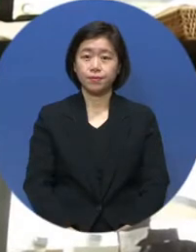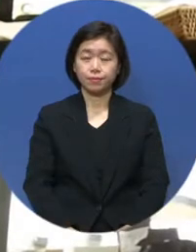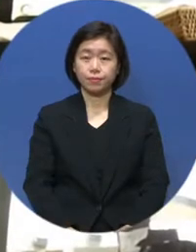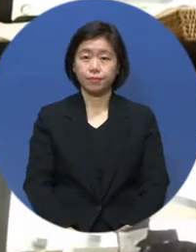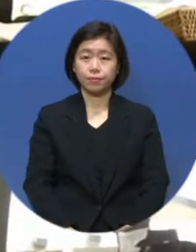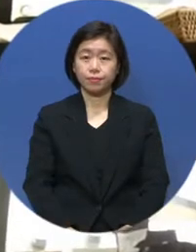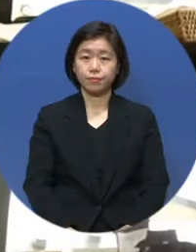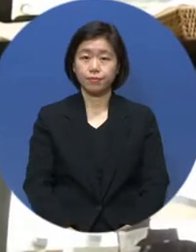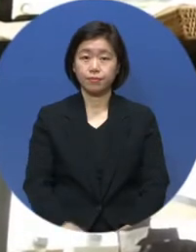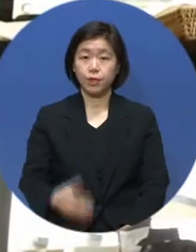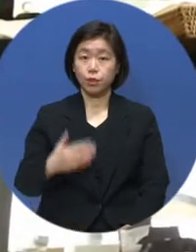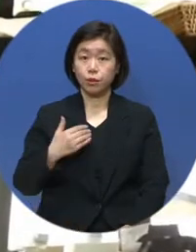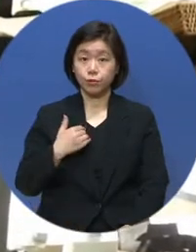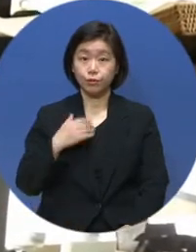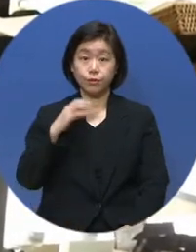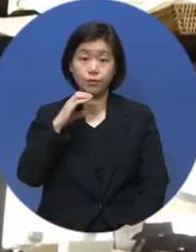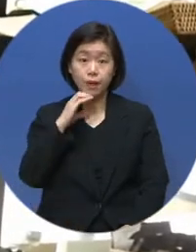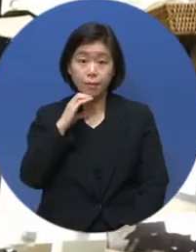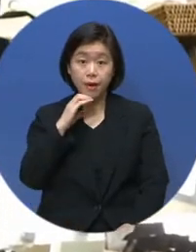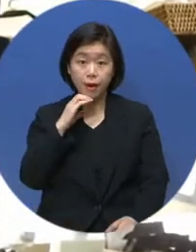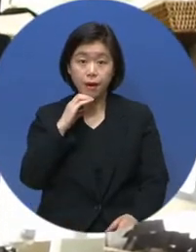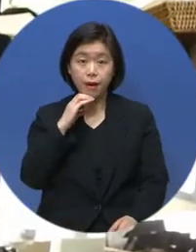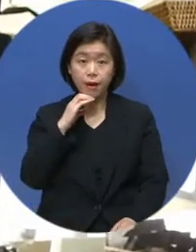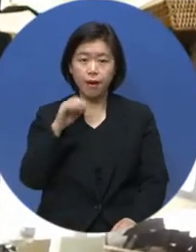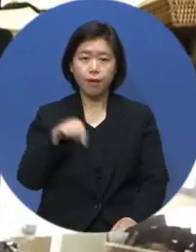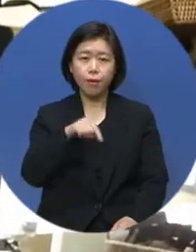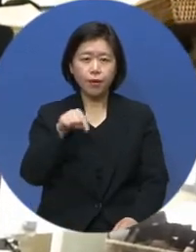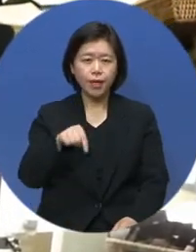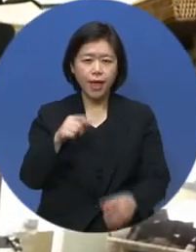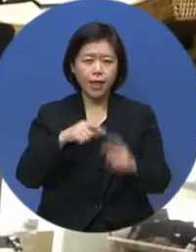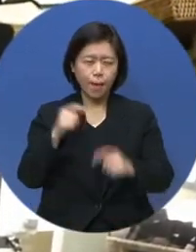저희가 한 대보다 더 심하게 할 때도 있을 테니까.